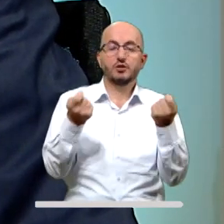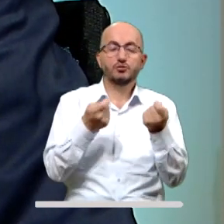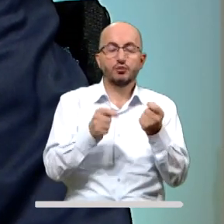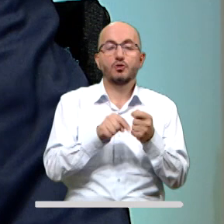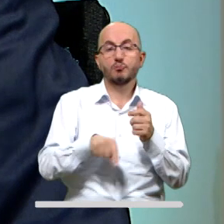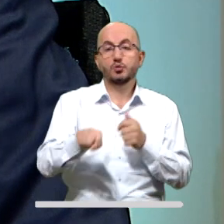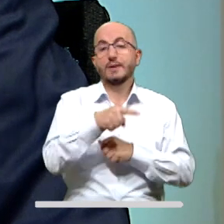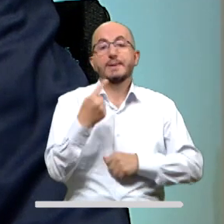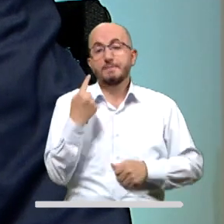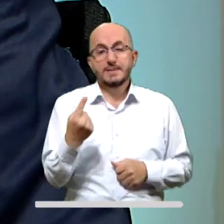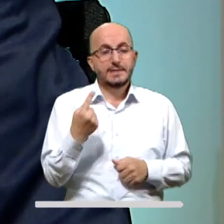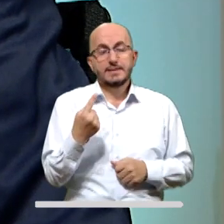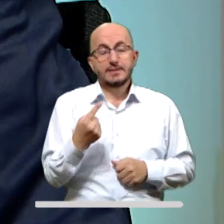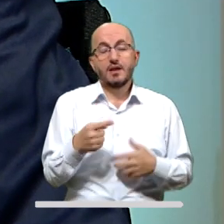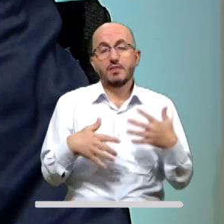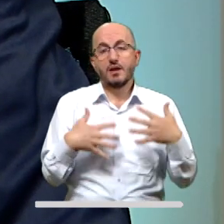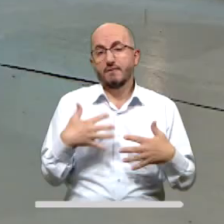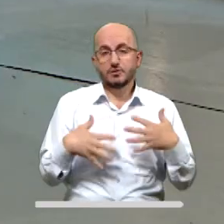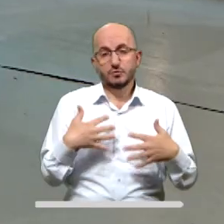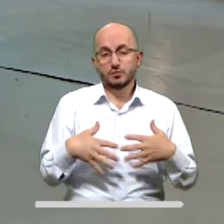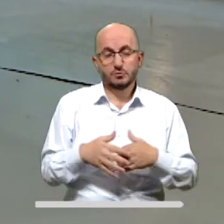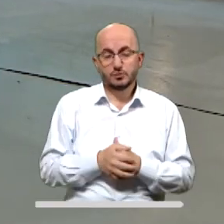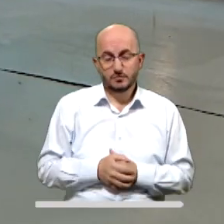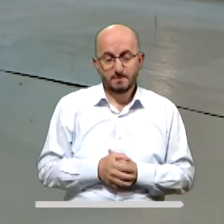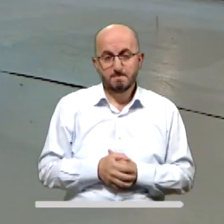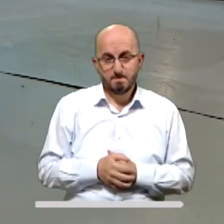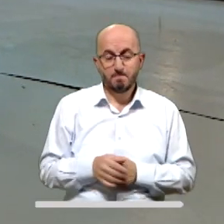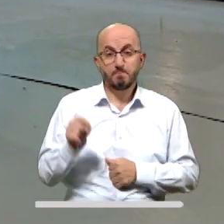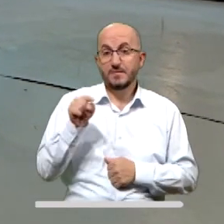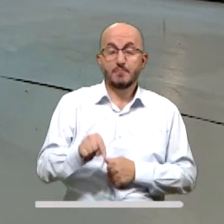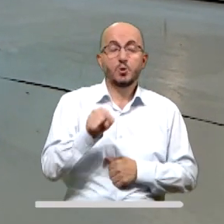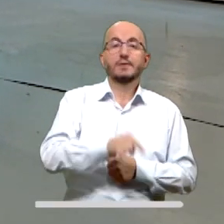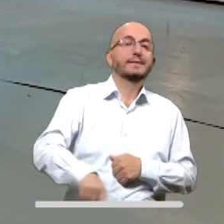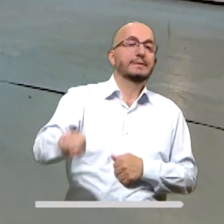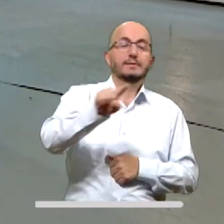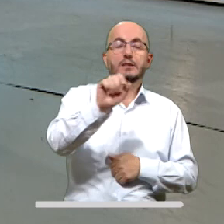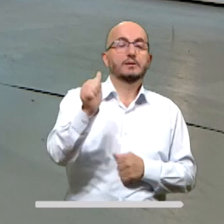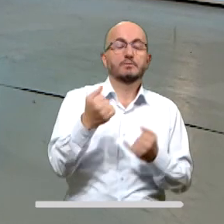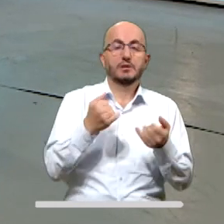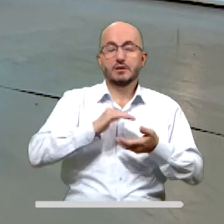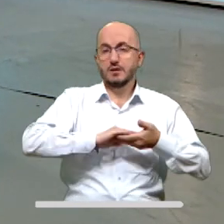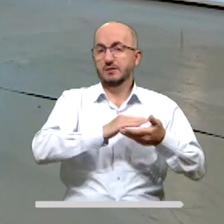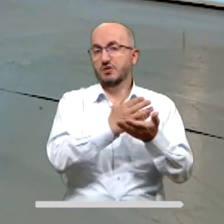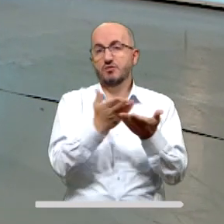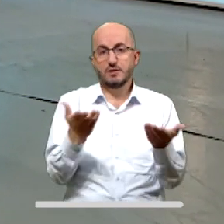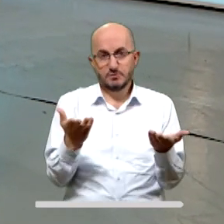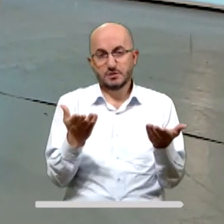Bunların birisi de hakikaten bu televizyonumuz. Yani burada sizler, kıymetli arkadaşlarımız